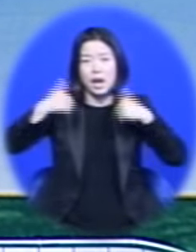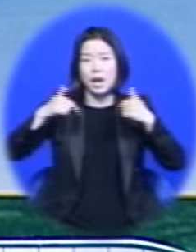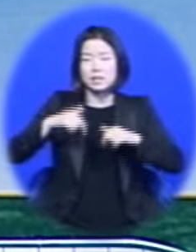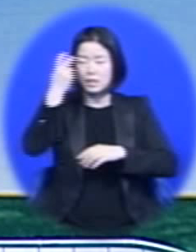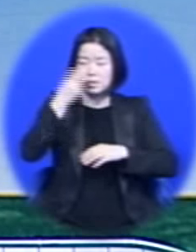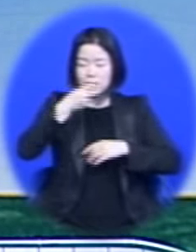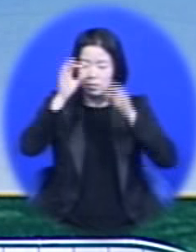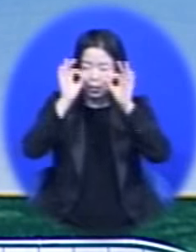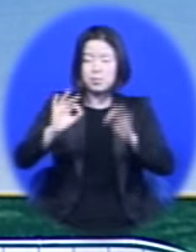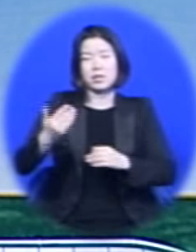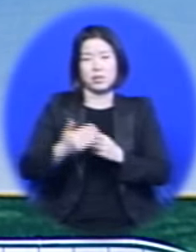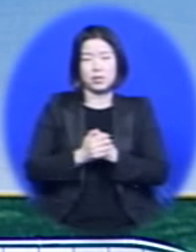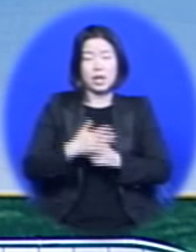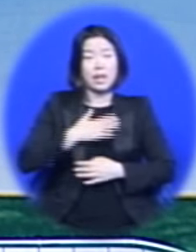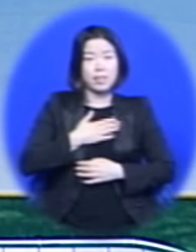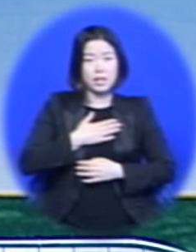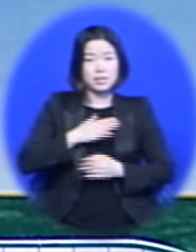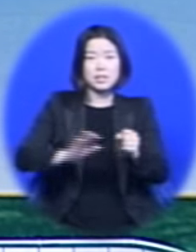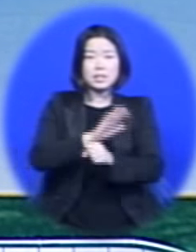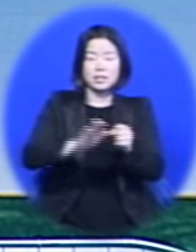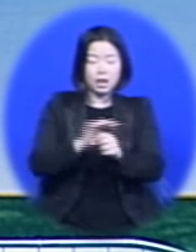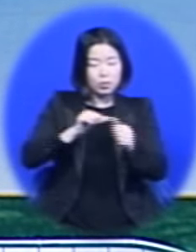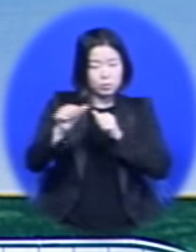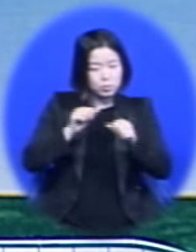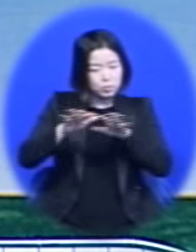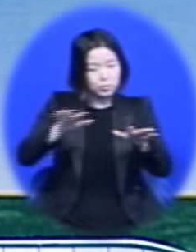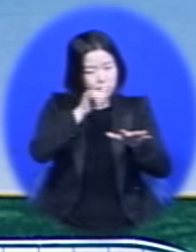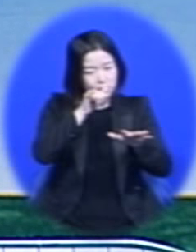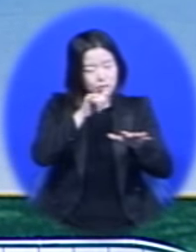점검해야 됩니다. 나는 사랑으로 소문 났는가?